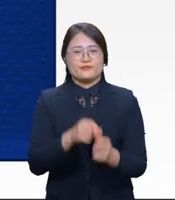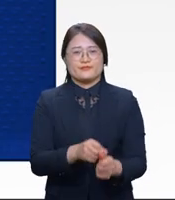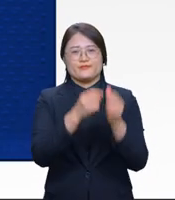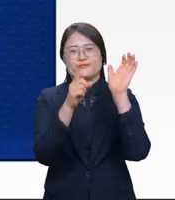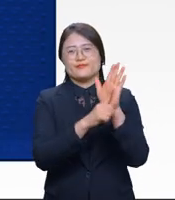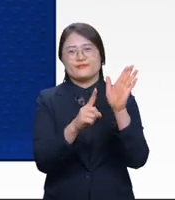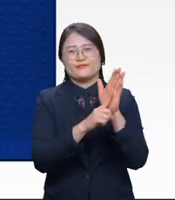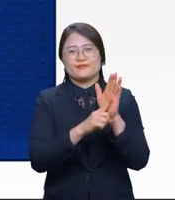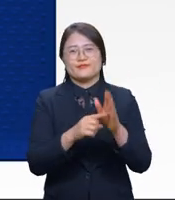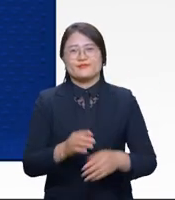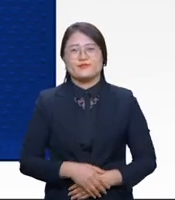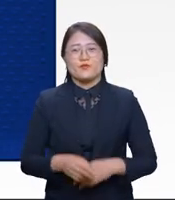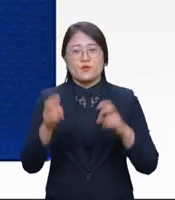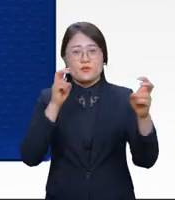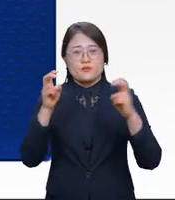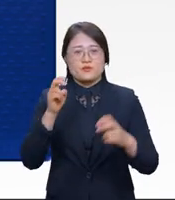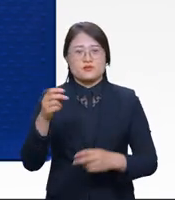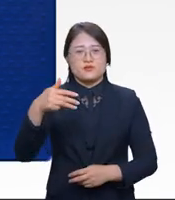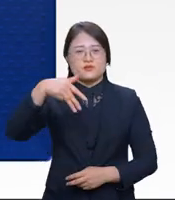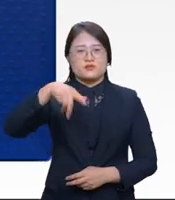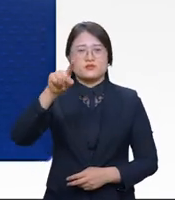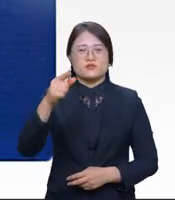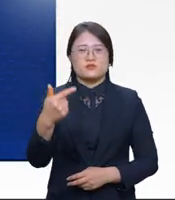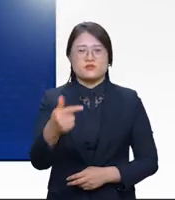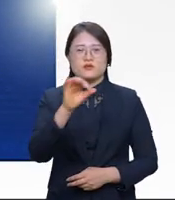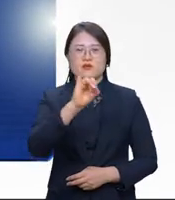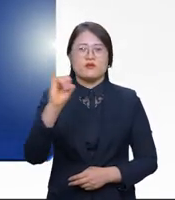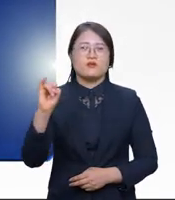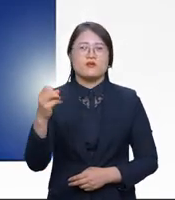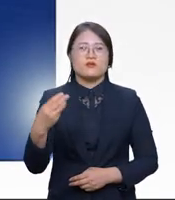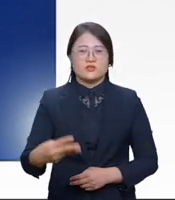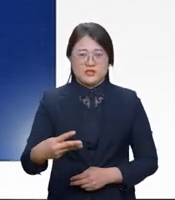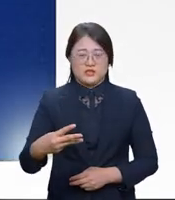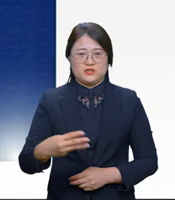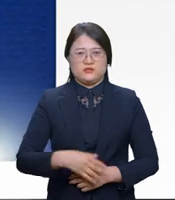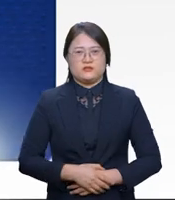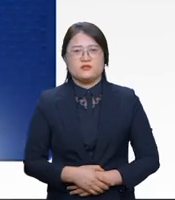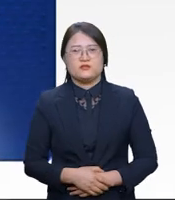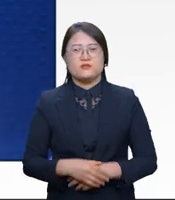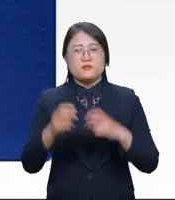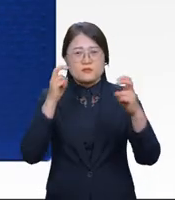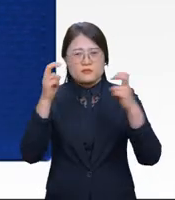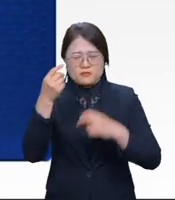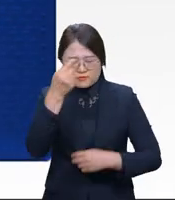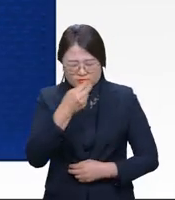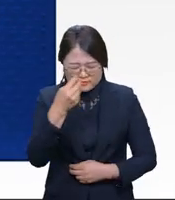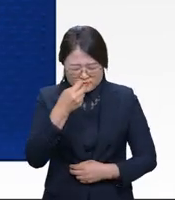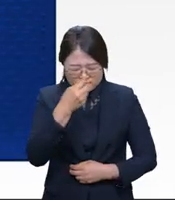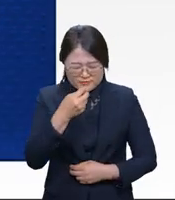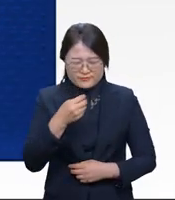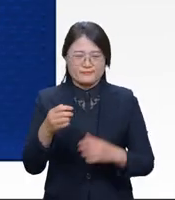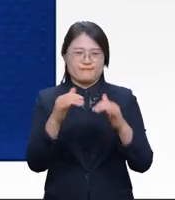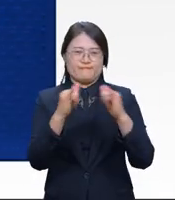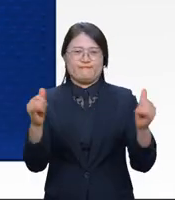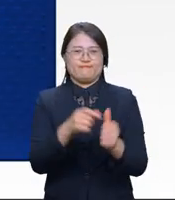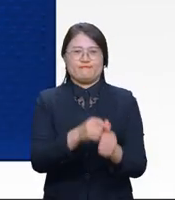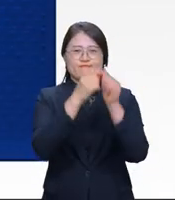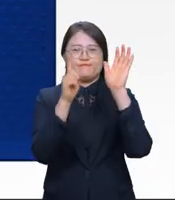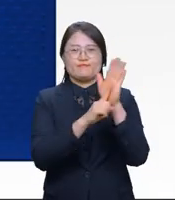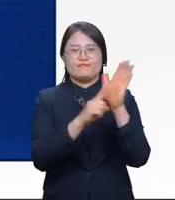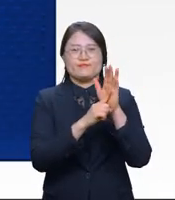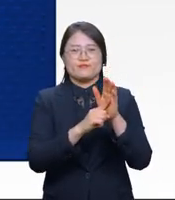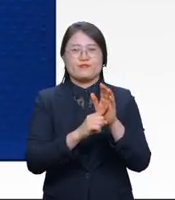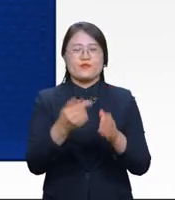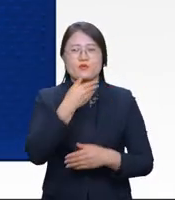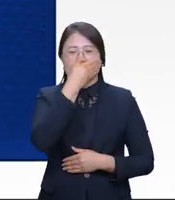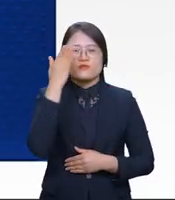다음은 구인구직 소식입니다. 일반 창고업을 하는 기업인 주식회사 천일 TLS에서 현장 관리 직원을